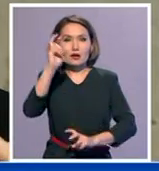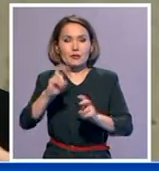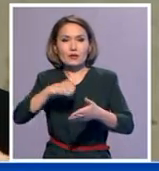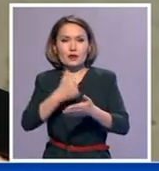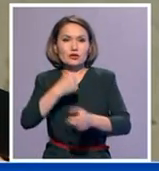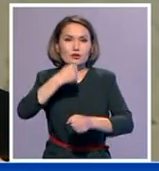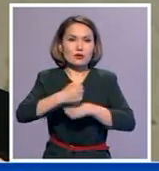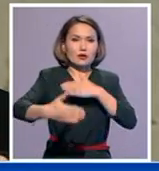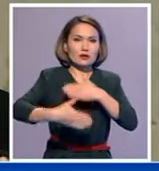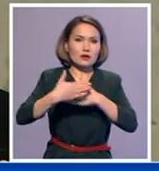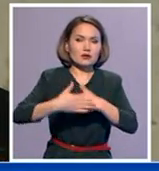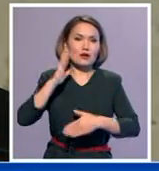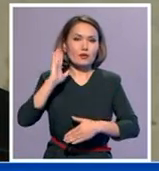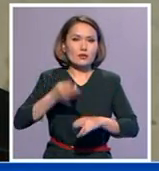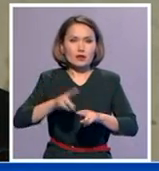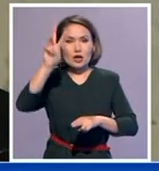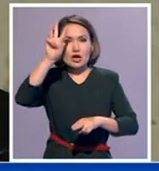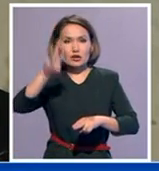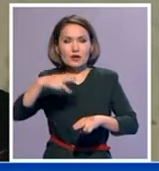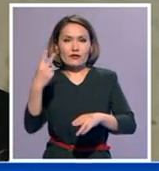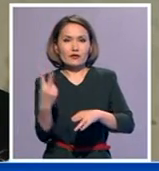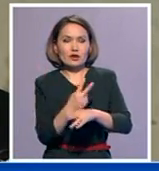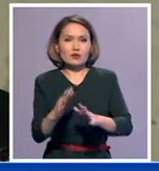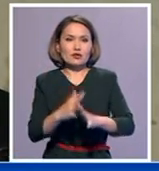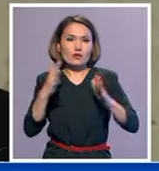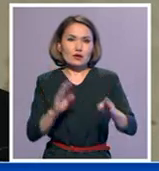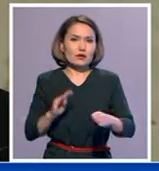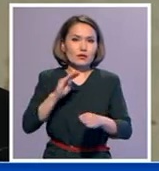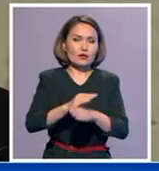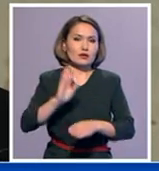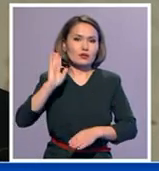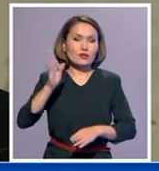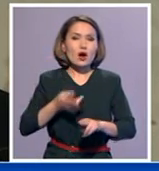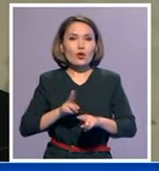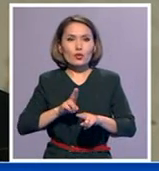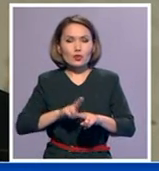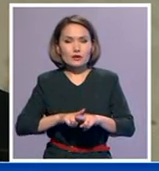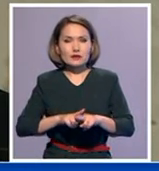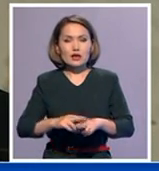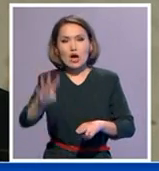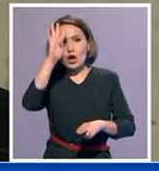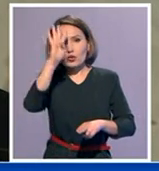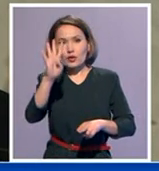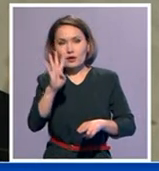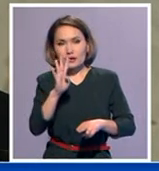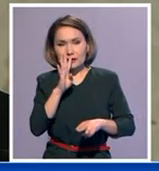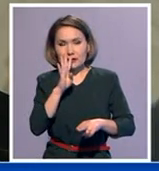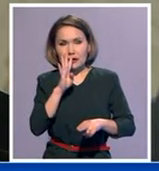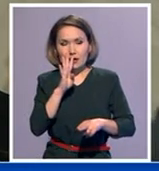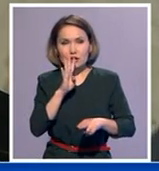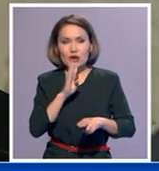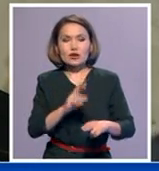ал екінші рет қайталанса 2 еселі рет, ал енді оған қылмыстық кодексте болатын болса 4 айға дейін сол